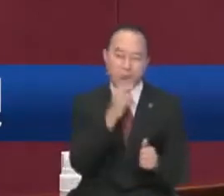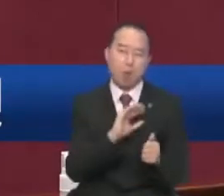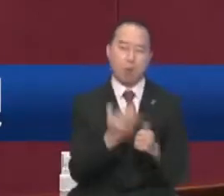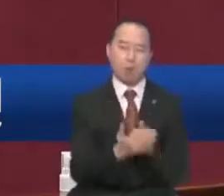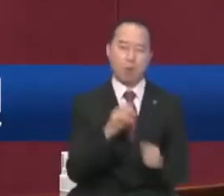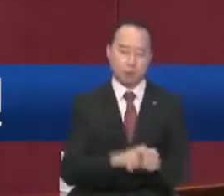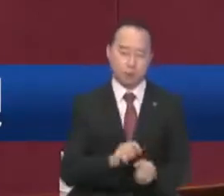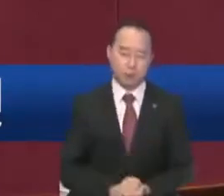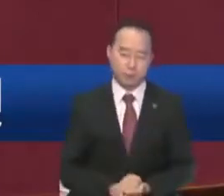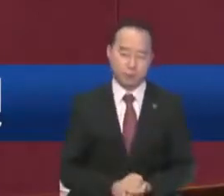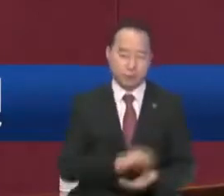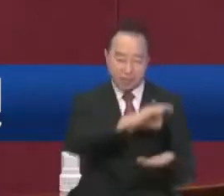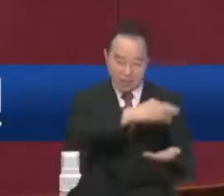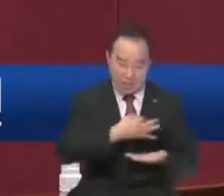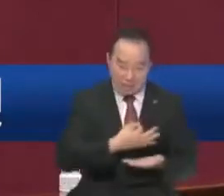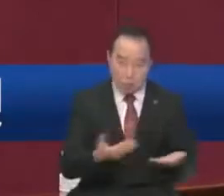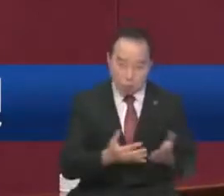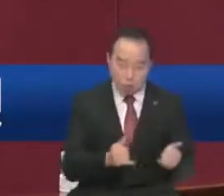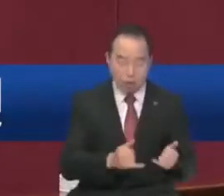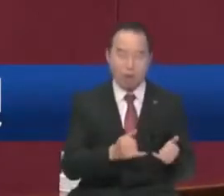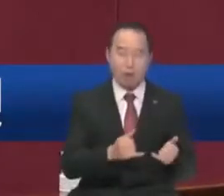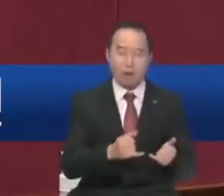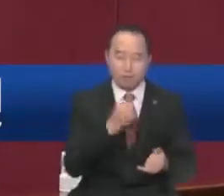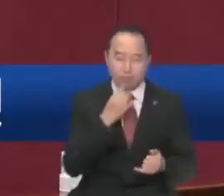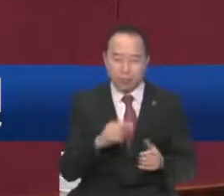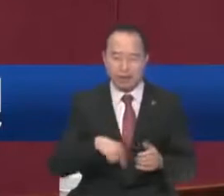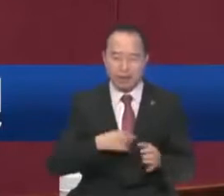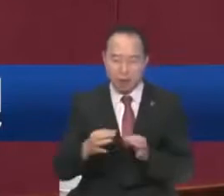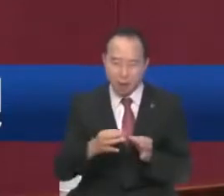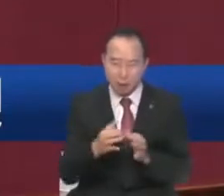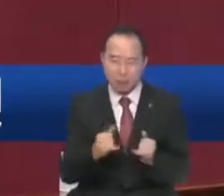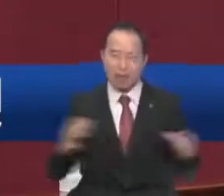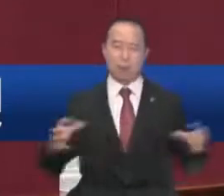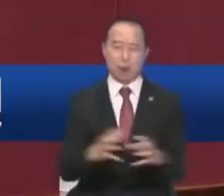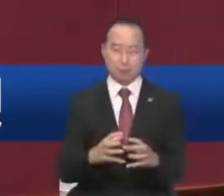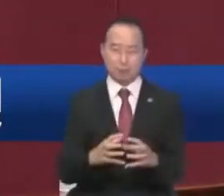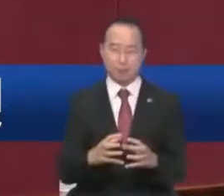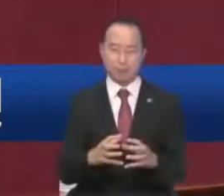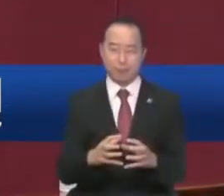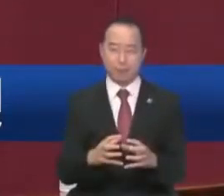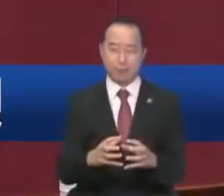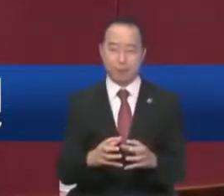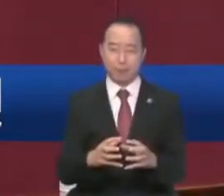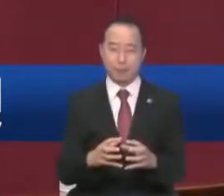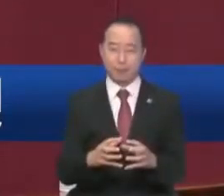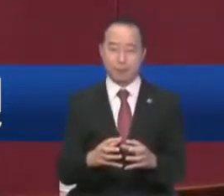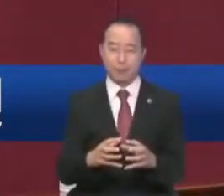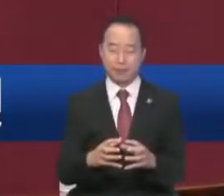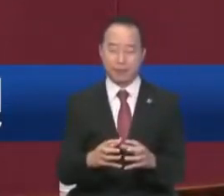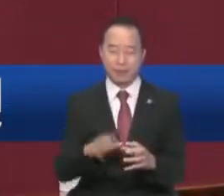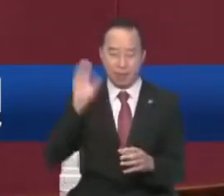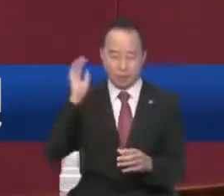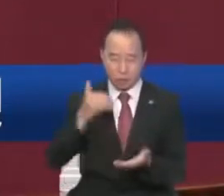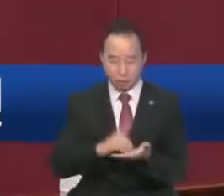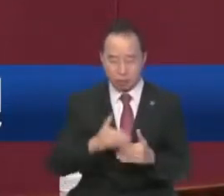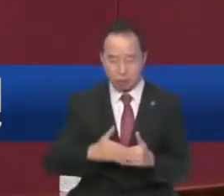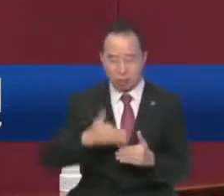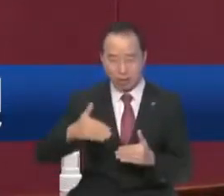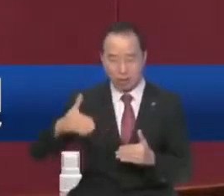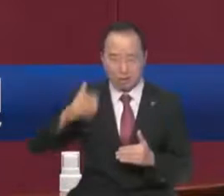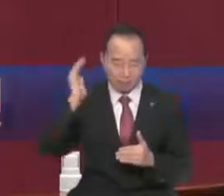아니라 모든 형태의 노무 제공자, 자영업자까지 포괄하고 단계적이 아니라 전면적으로 실시할 것을 제안하고